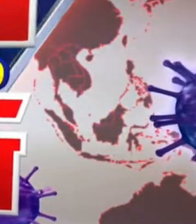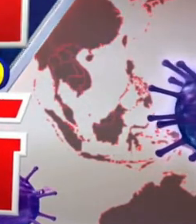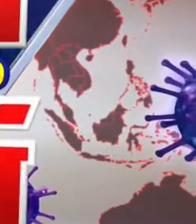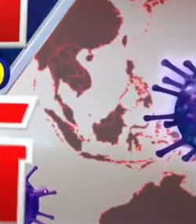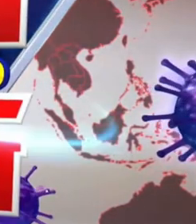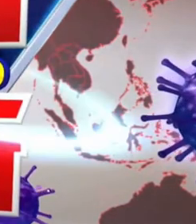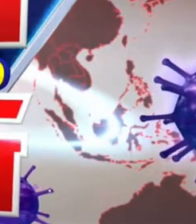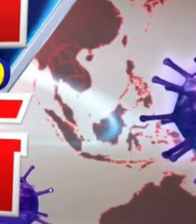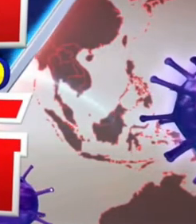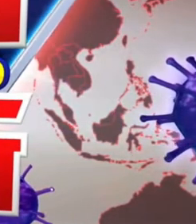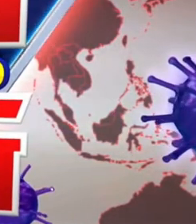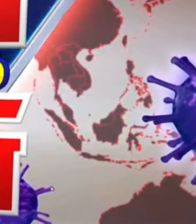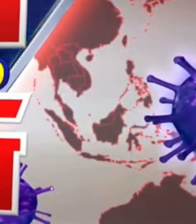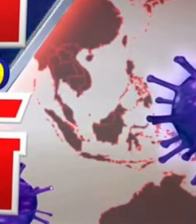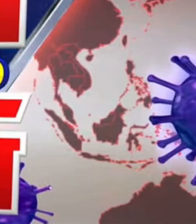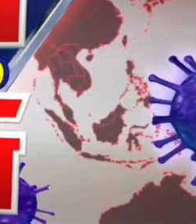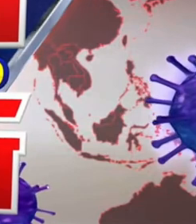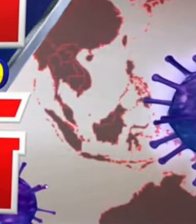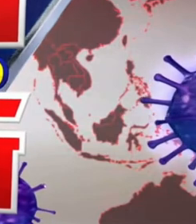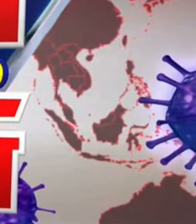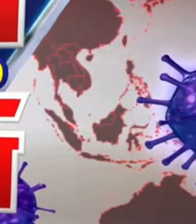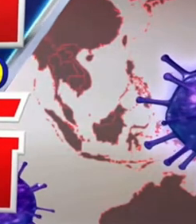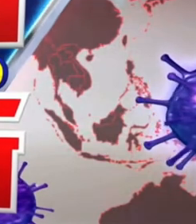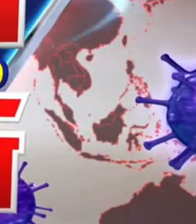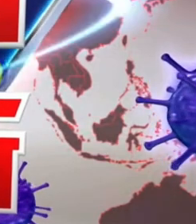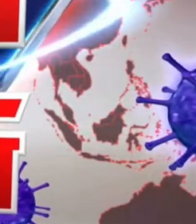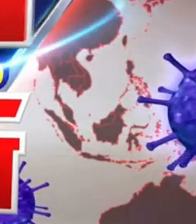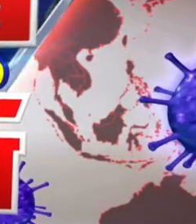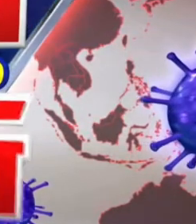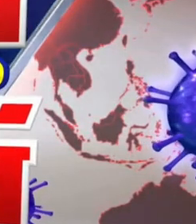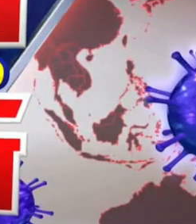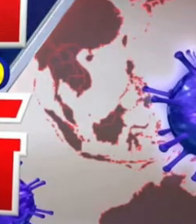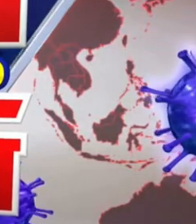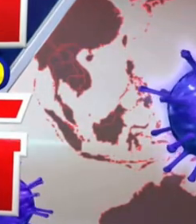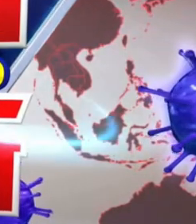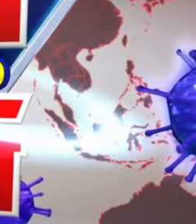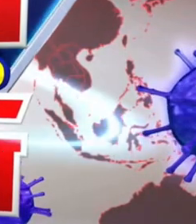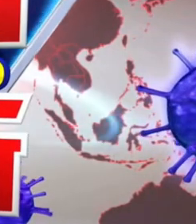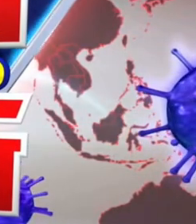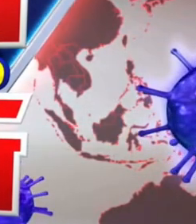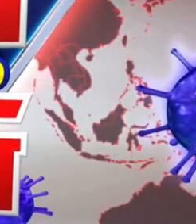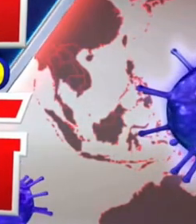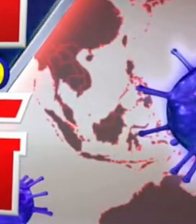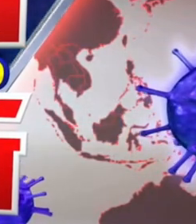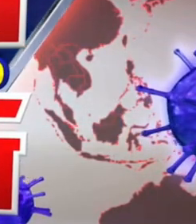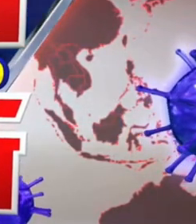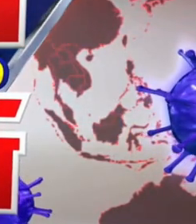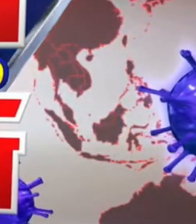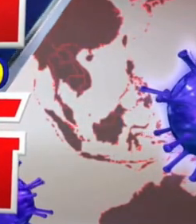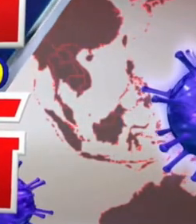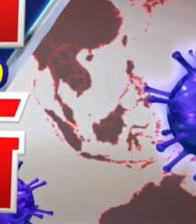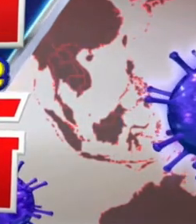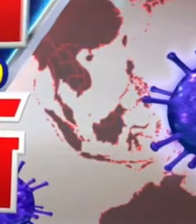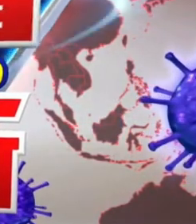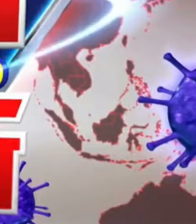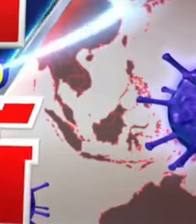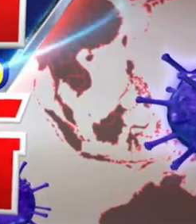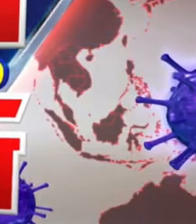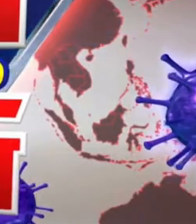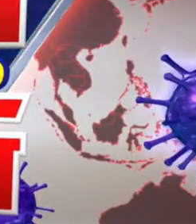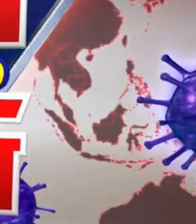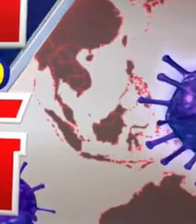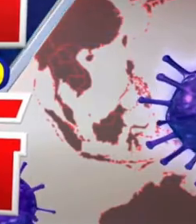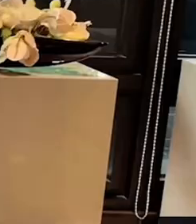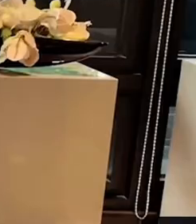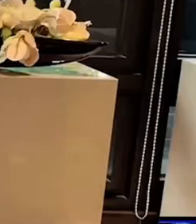案，另外新增了有59例的境外移入。至于确诊个案当中，新增有66例的死亡，其中一